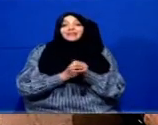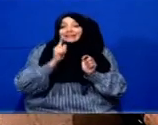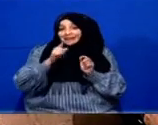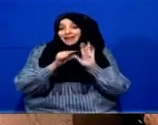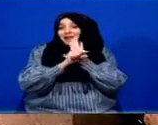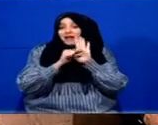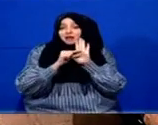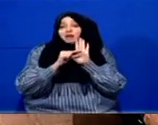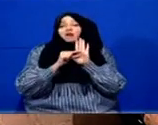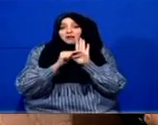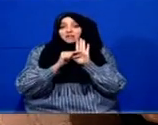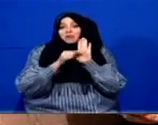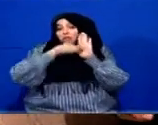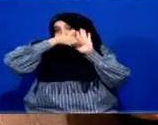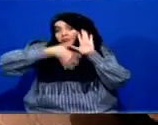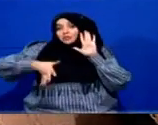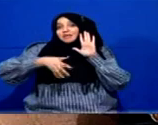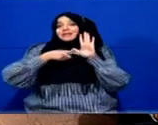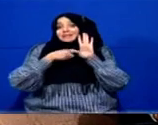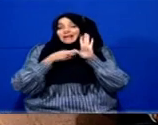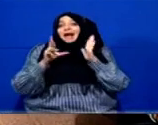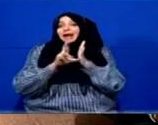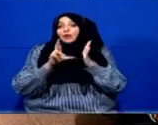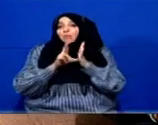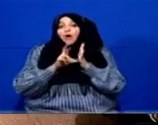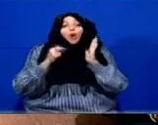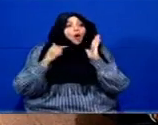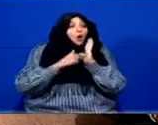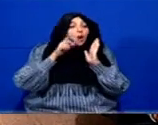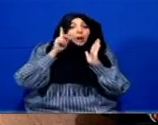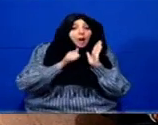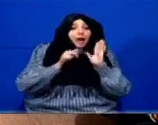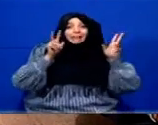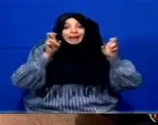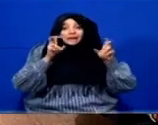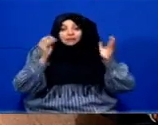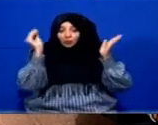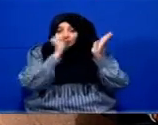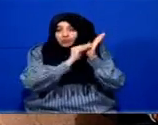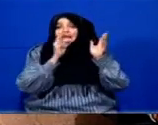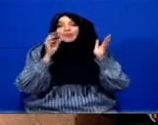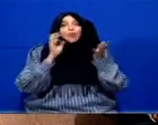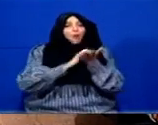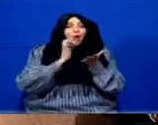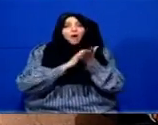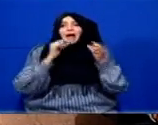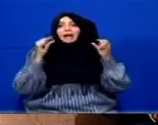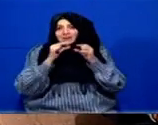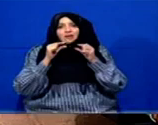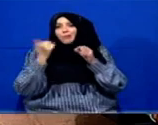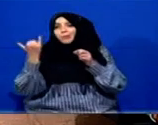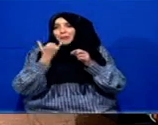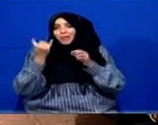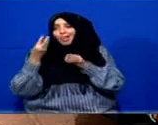جاءت همم هذه القاعده فاذا عرفنا معنا الايه عرفنا المعنى الذي